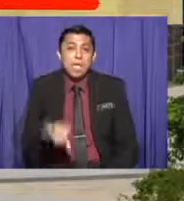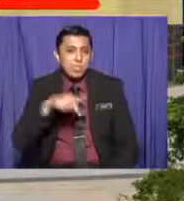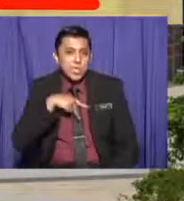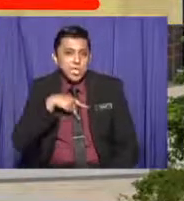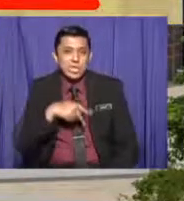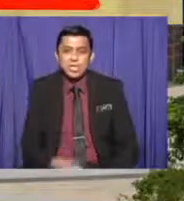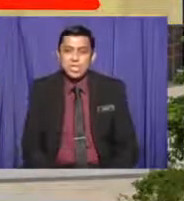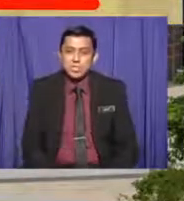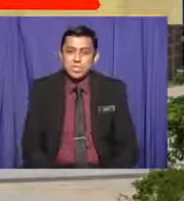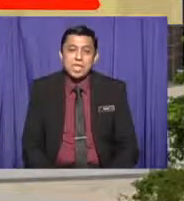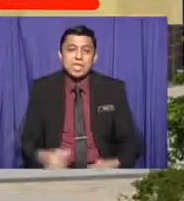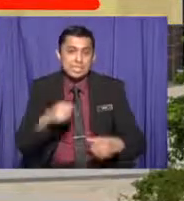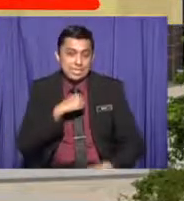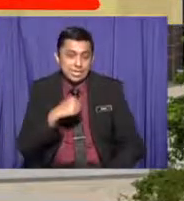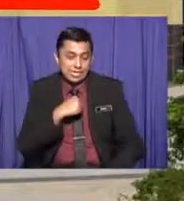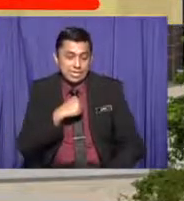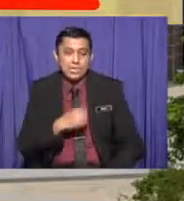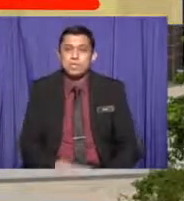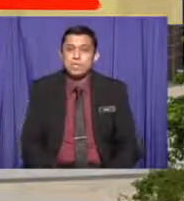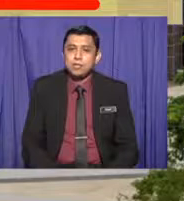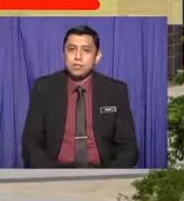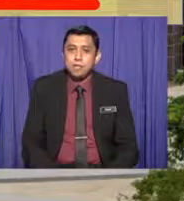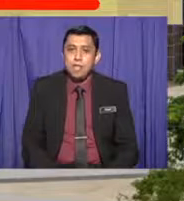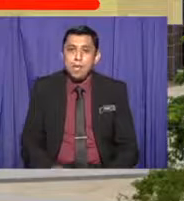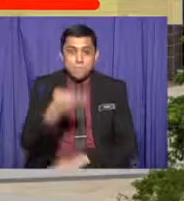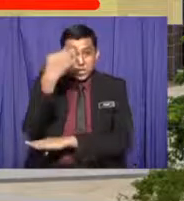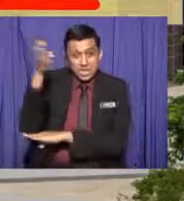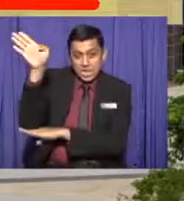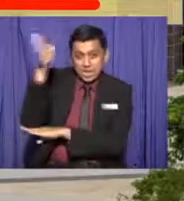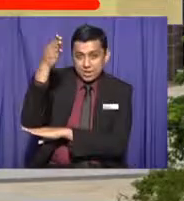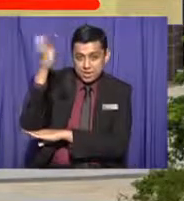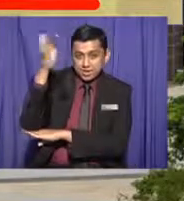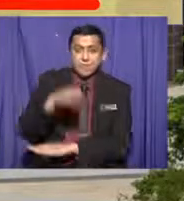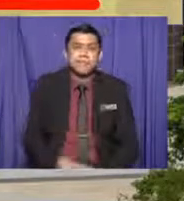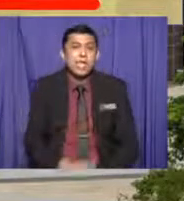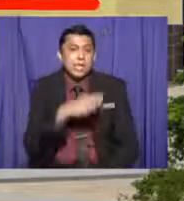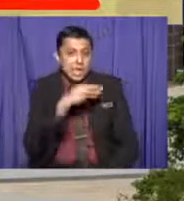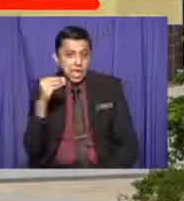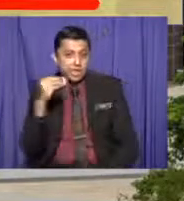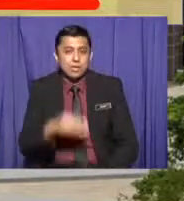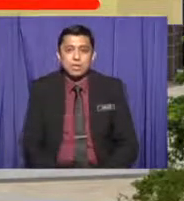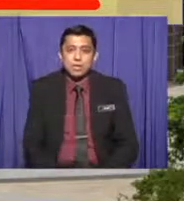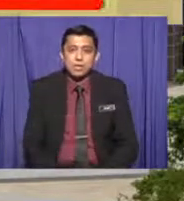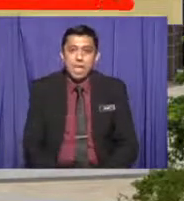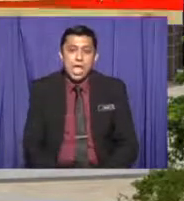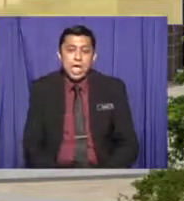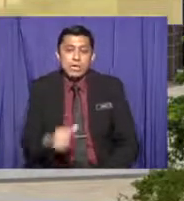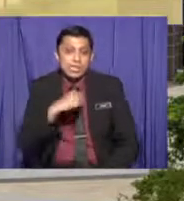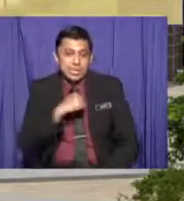mempunyai identiti sendiri seperti bendera dan jata